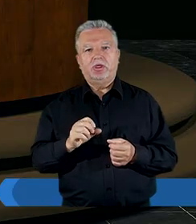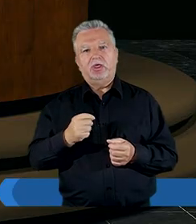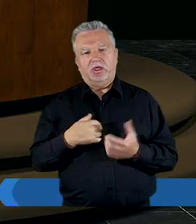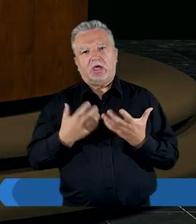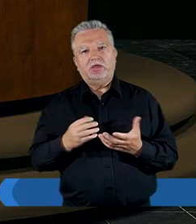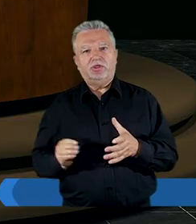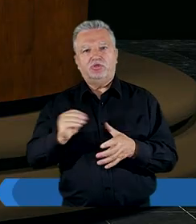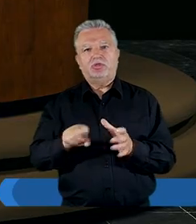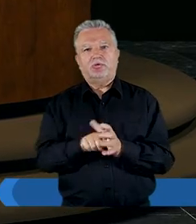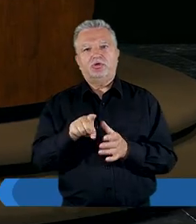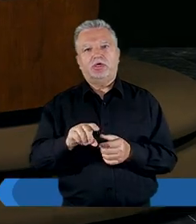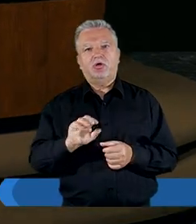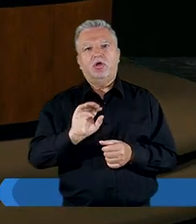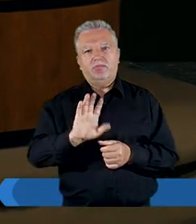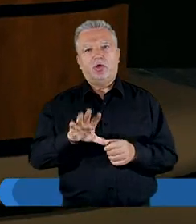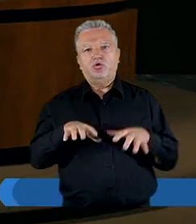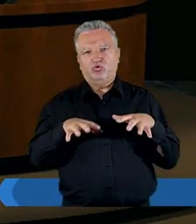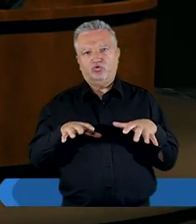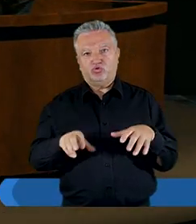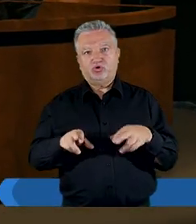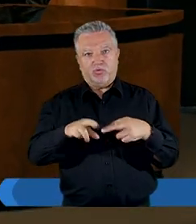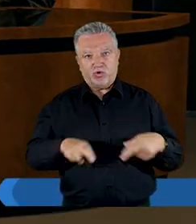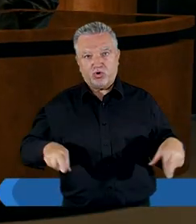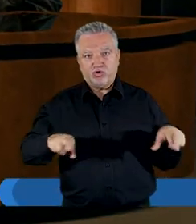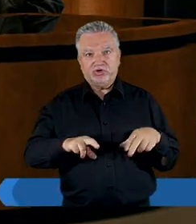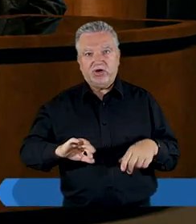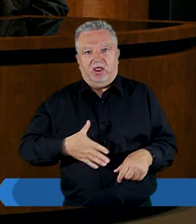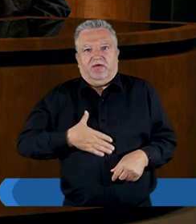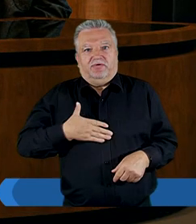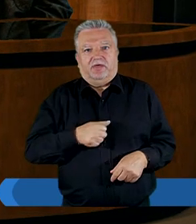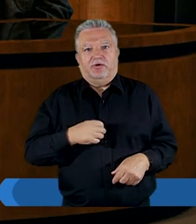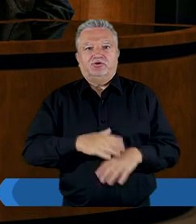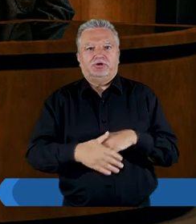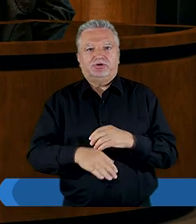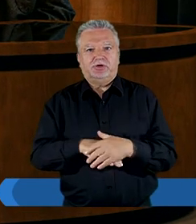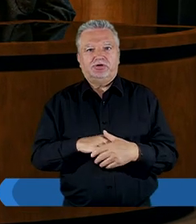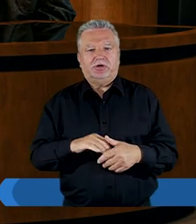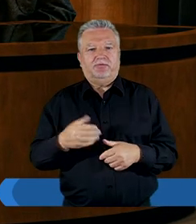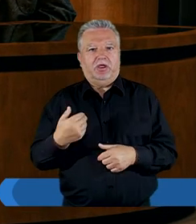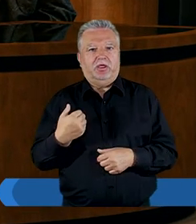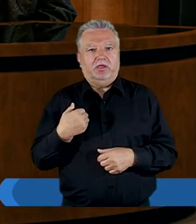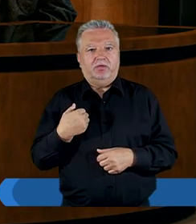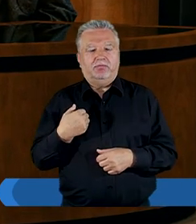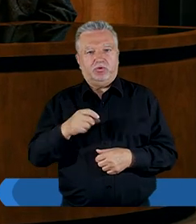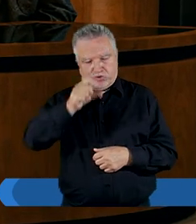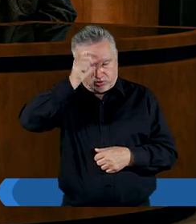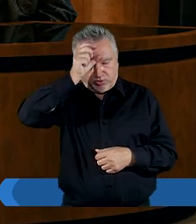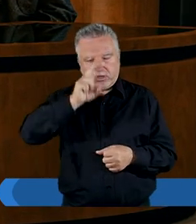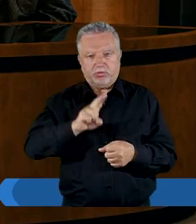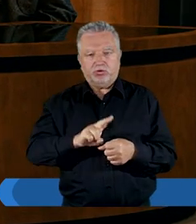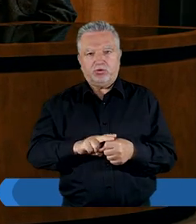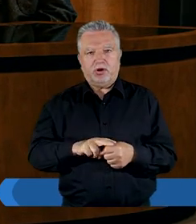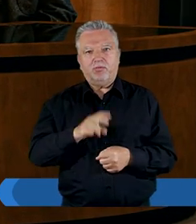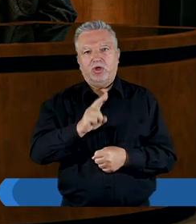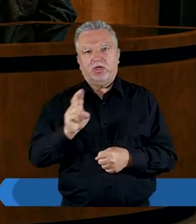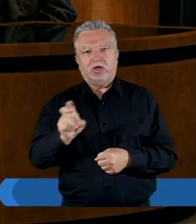tego opisu, że miał dużą rodzinę i wydawał się szczęśliwy. Także był takim człowiekiem, któremu chyba